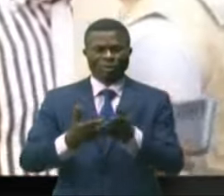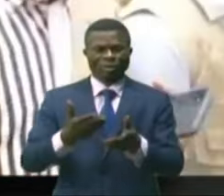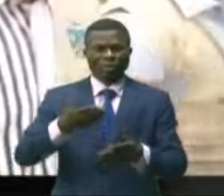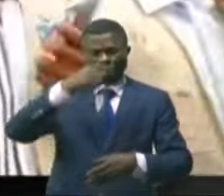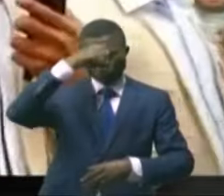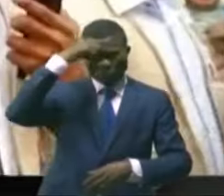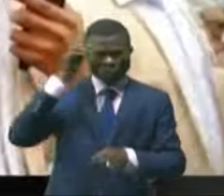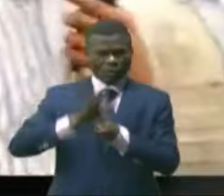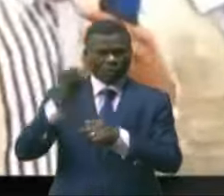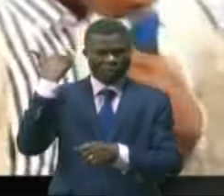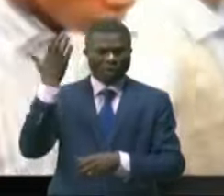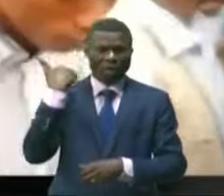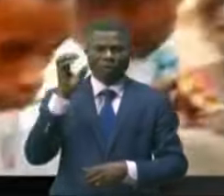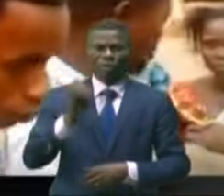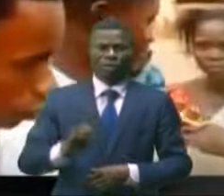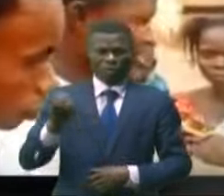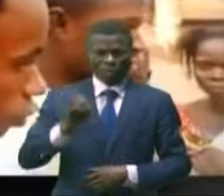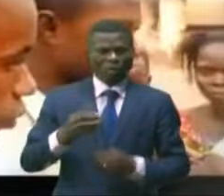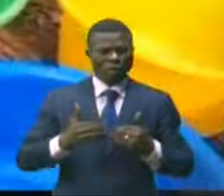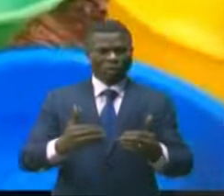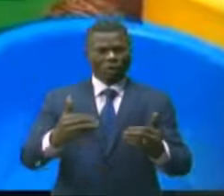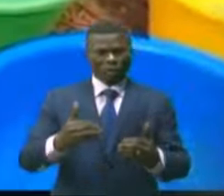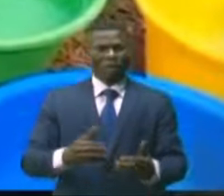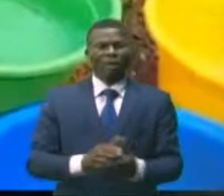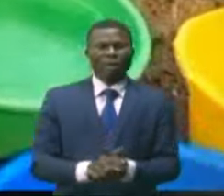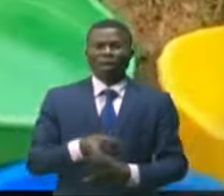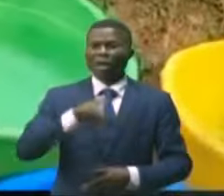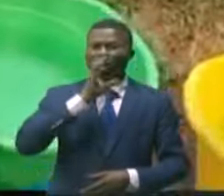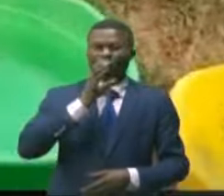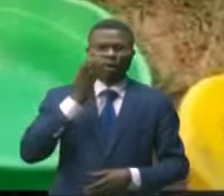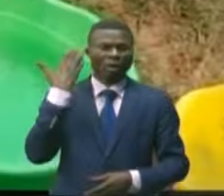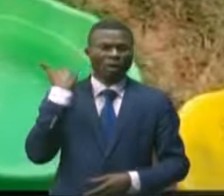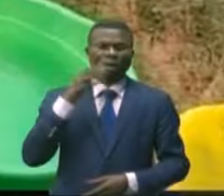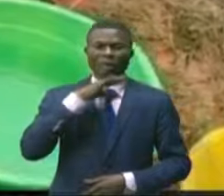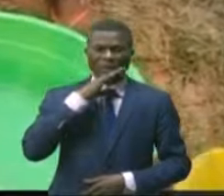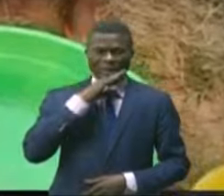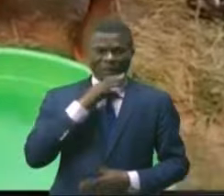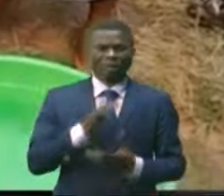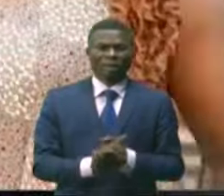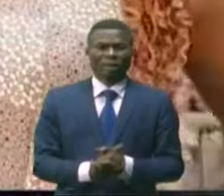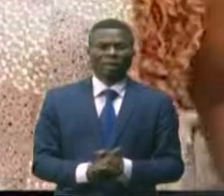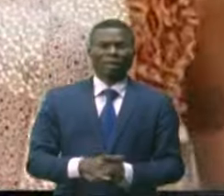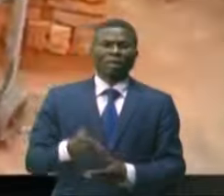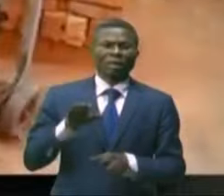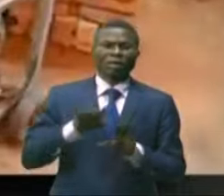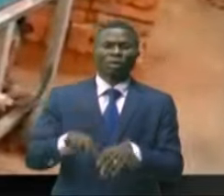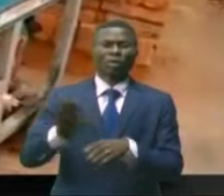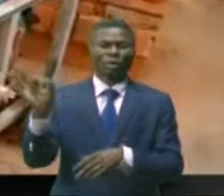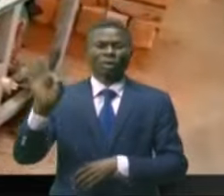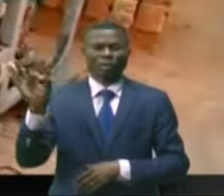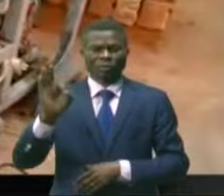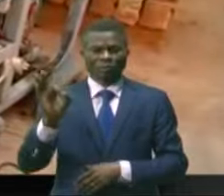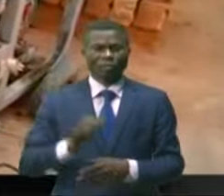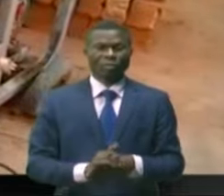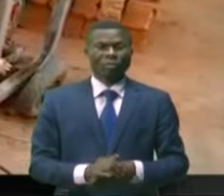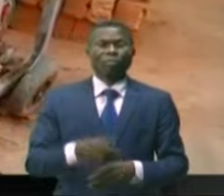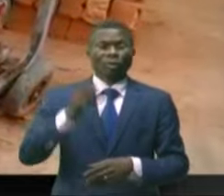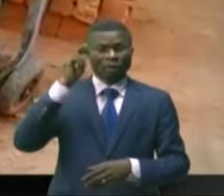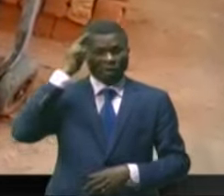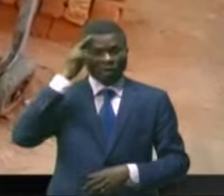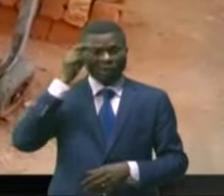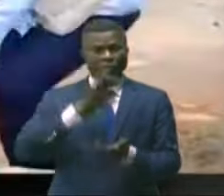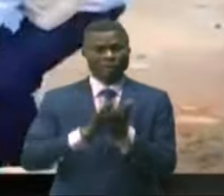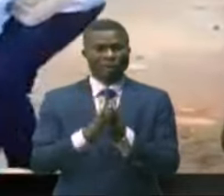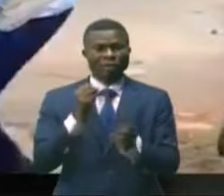du centre et de la République qui continuait à consommer l'eau impropre des sources. La matérialisation de ses rêves s'est